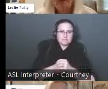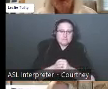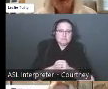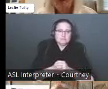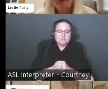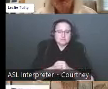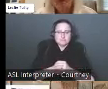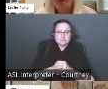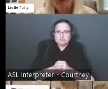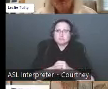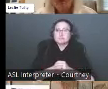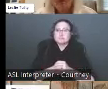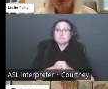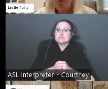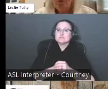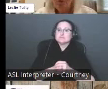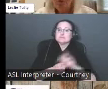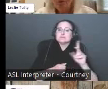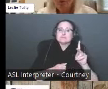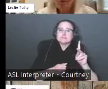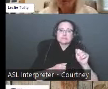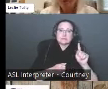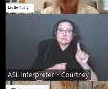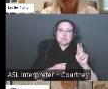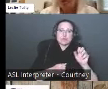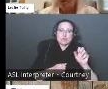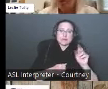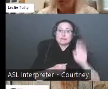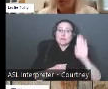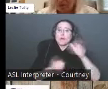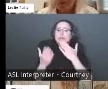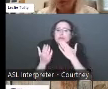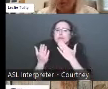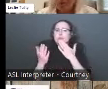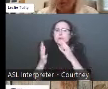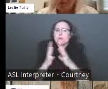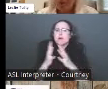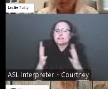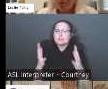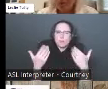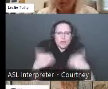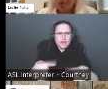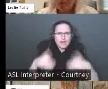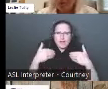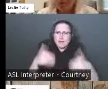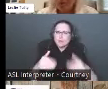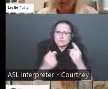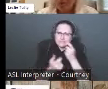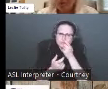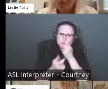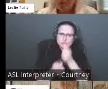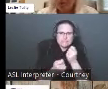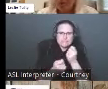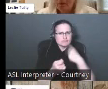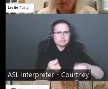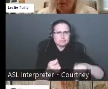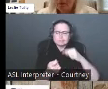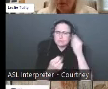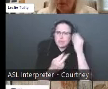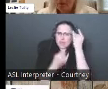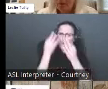surtout pas à vous lancer. Merci beaucoup, Leslie, pour